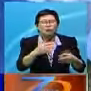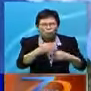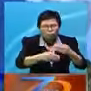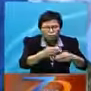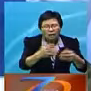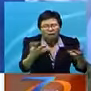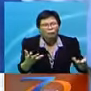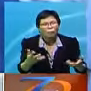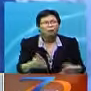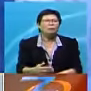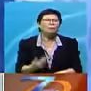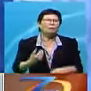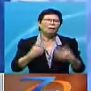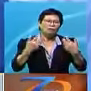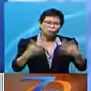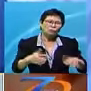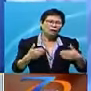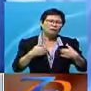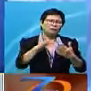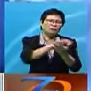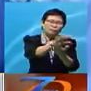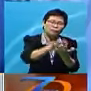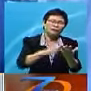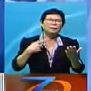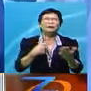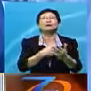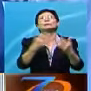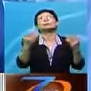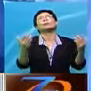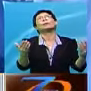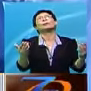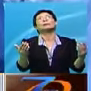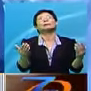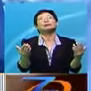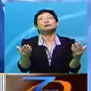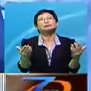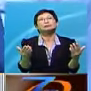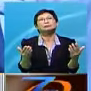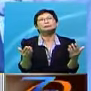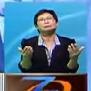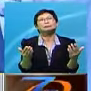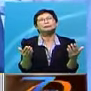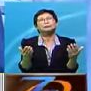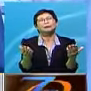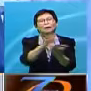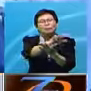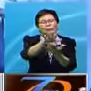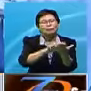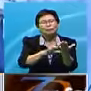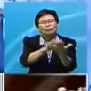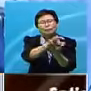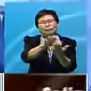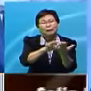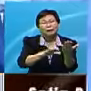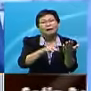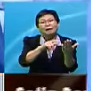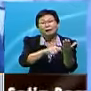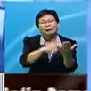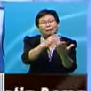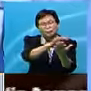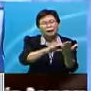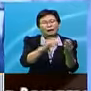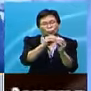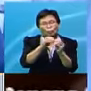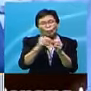Menteri pun dah ada plan. Kita doa je lah supaya pelan ini dapat